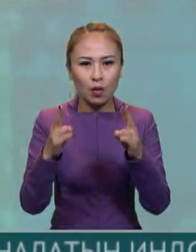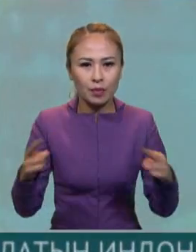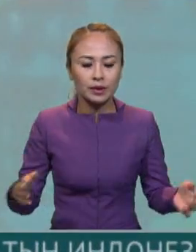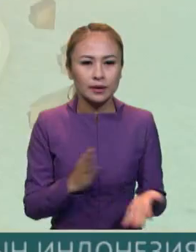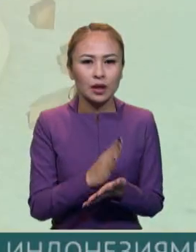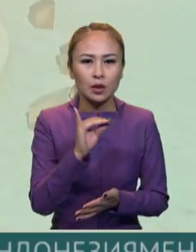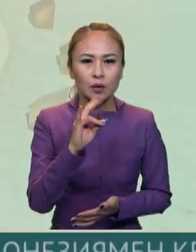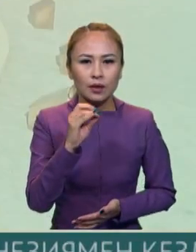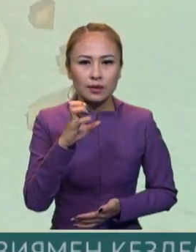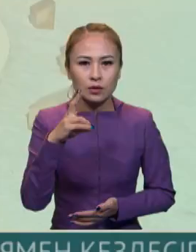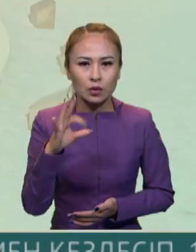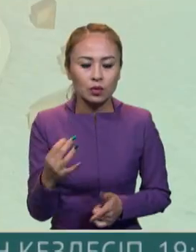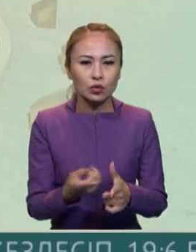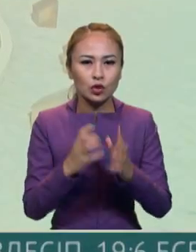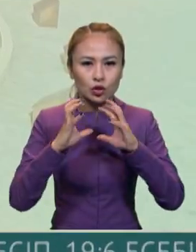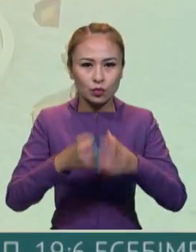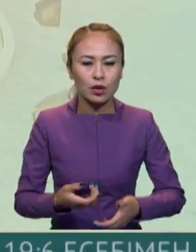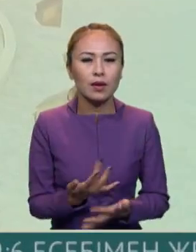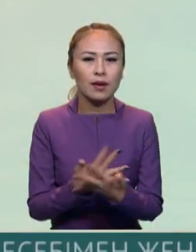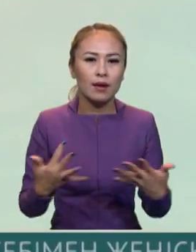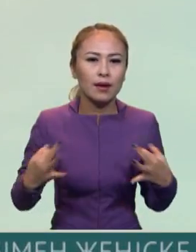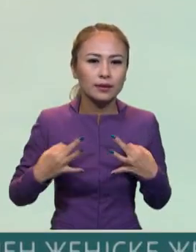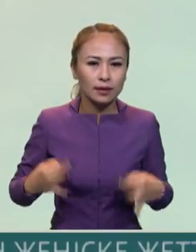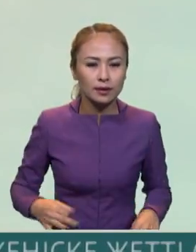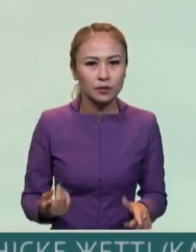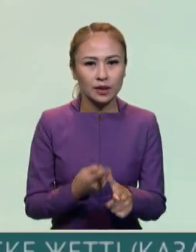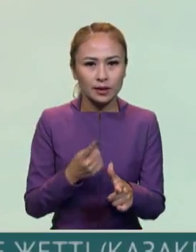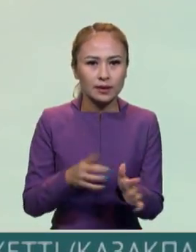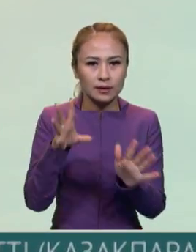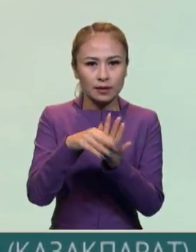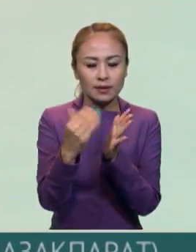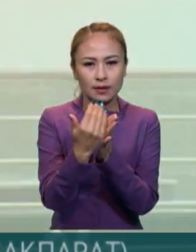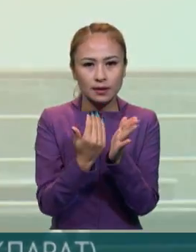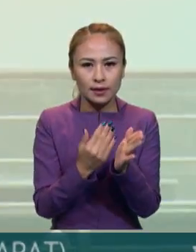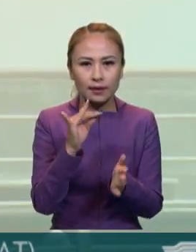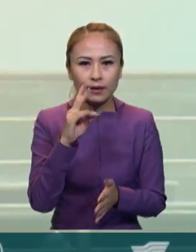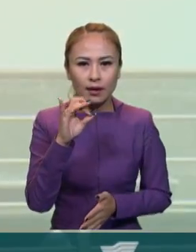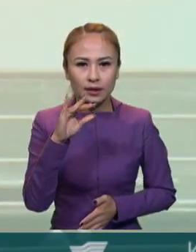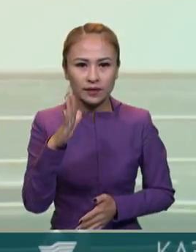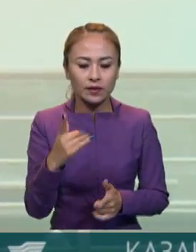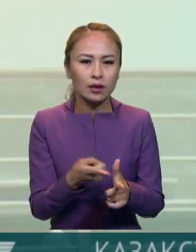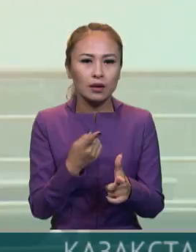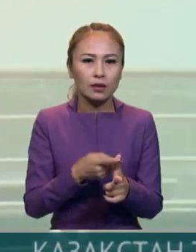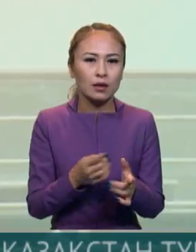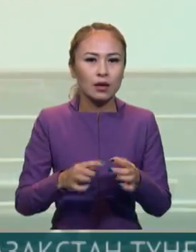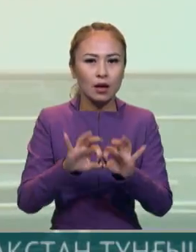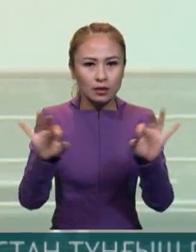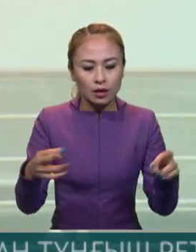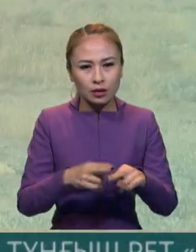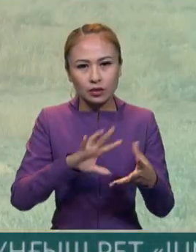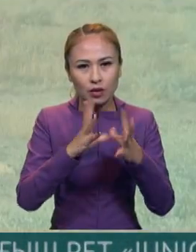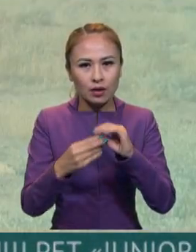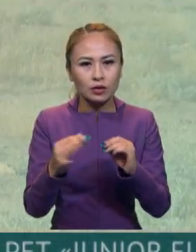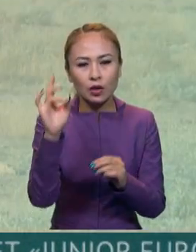объектілері қамтылады. Олардың ішінде ЮНЕСКО-ның дүниежүзілік мұраларының алдын ала тізіміне енгізілген нысандар да бар. Интерактивті картаны